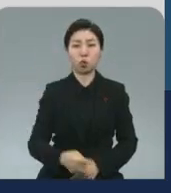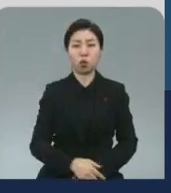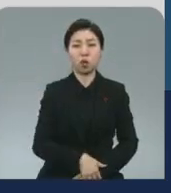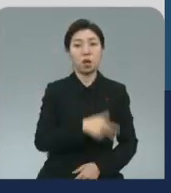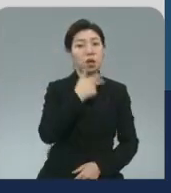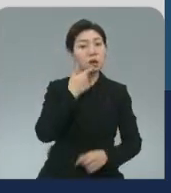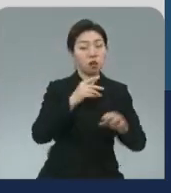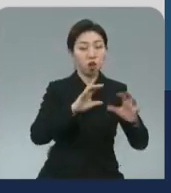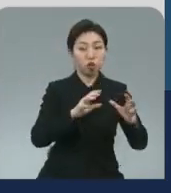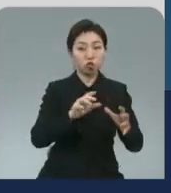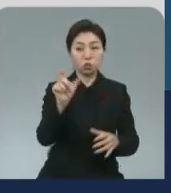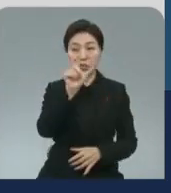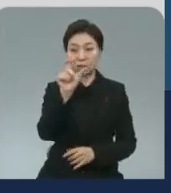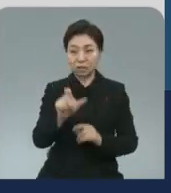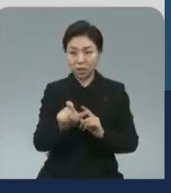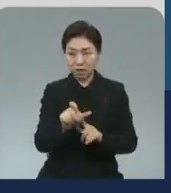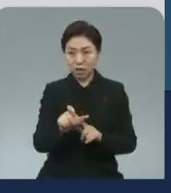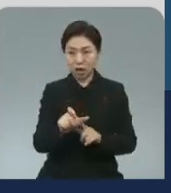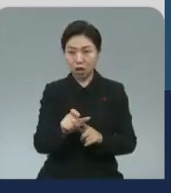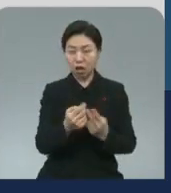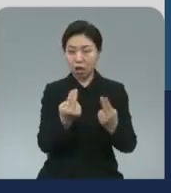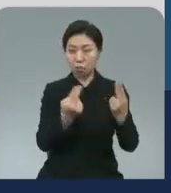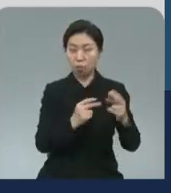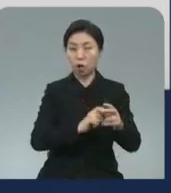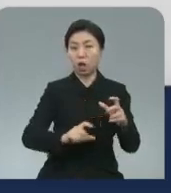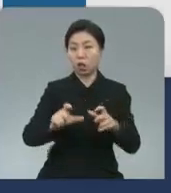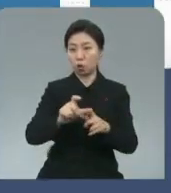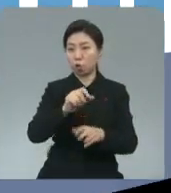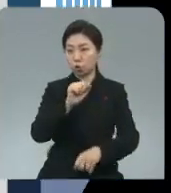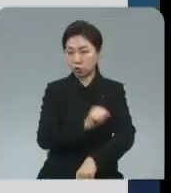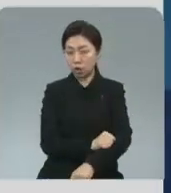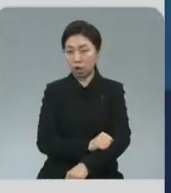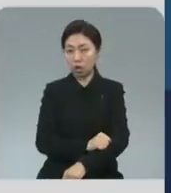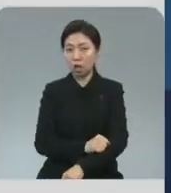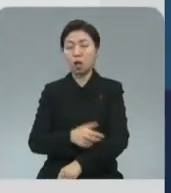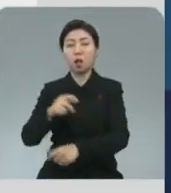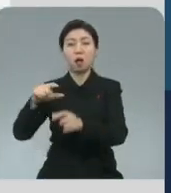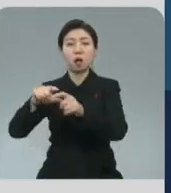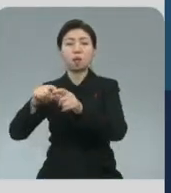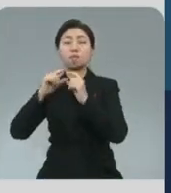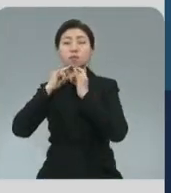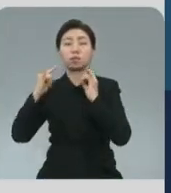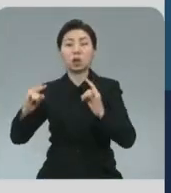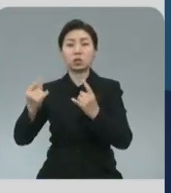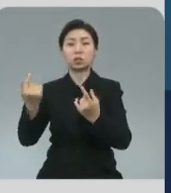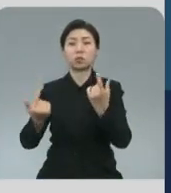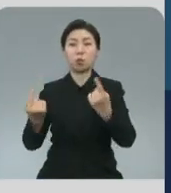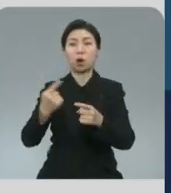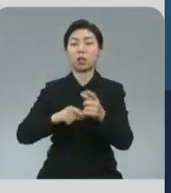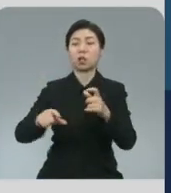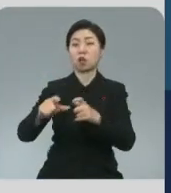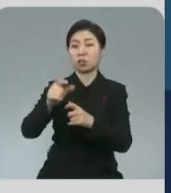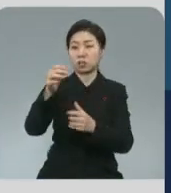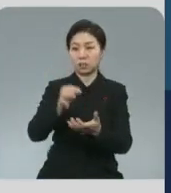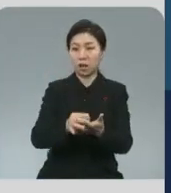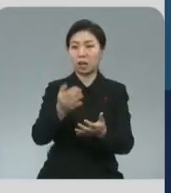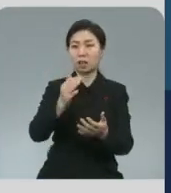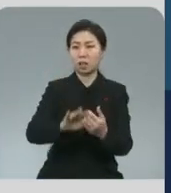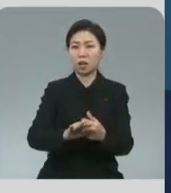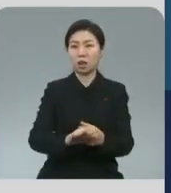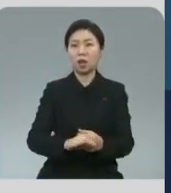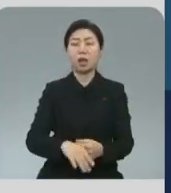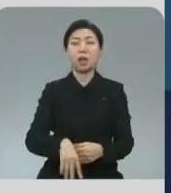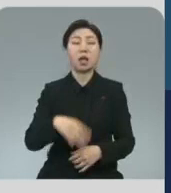Подобный документ составлен второй раз. Первый был опубликован в 2018 году. Документ составлен на основе базы данных